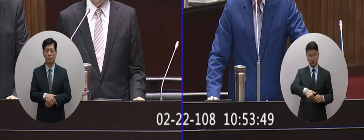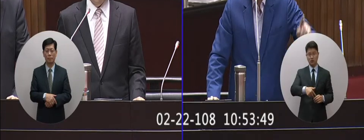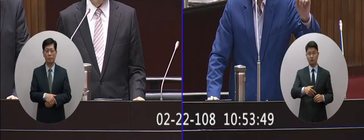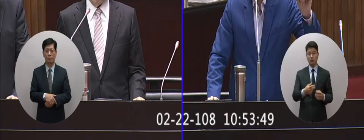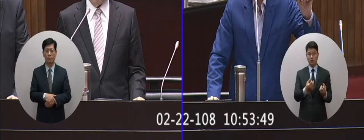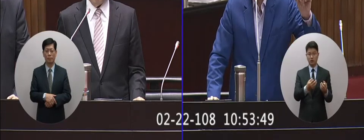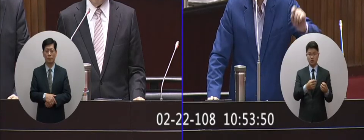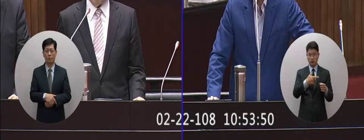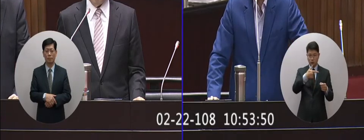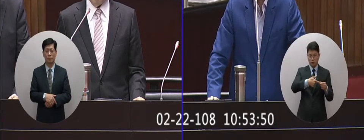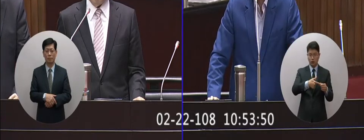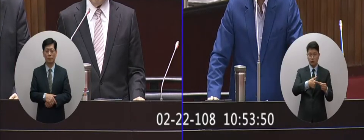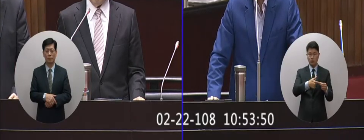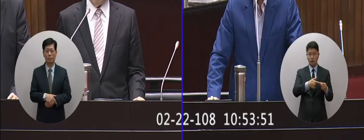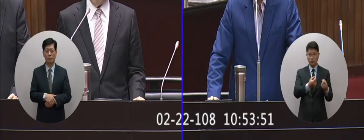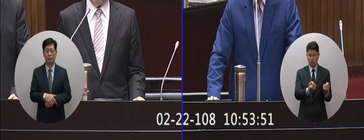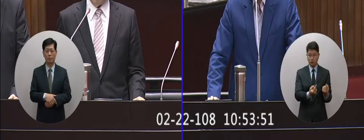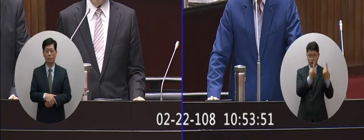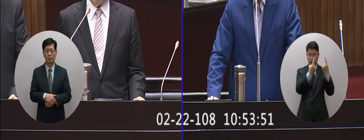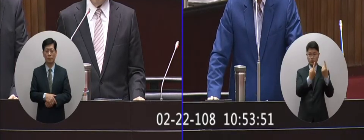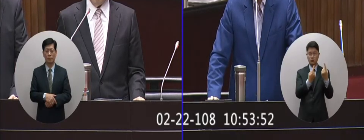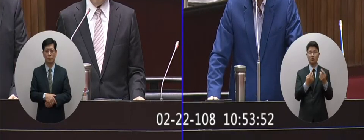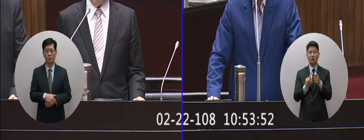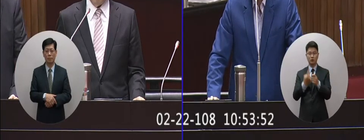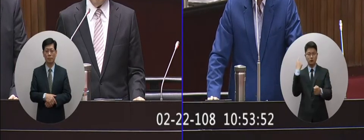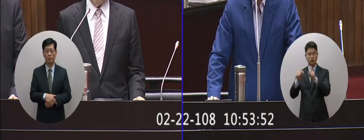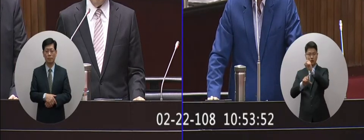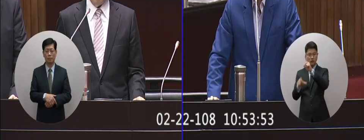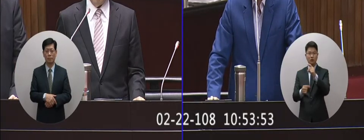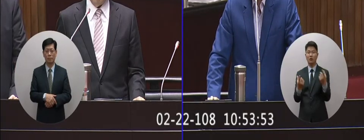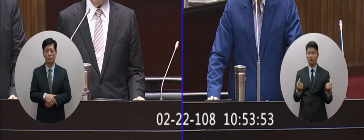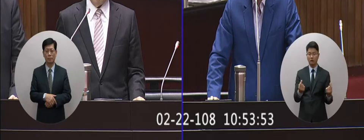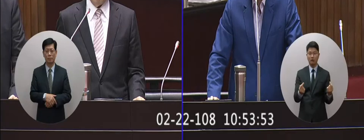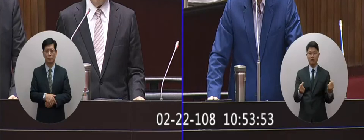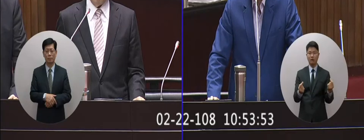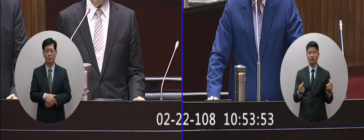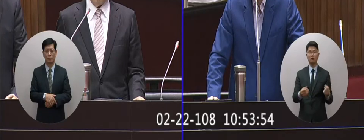到去年11月的高峰啊？势必会